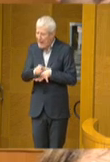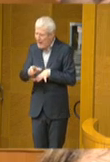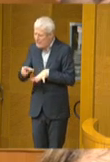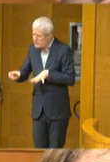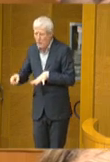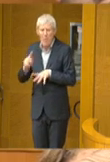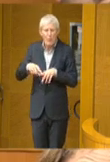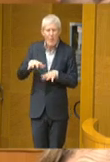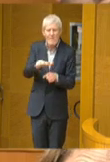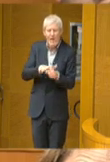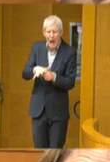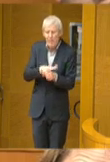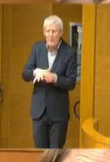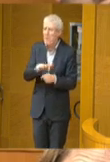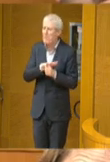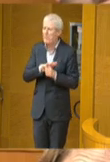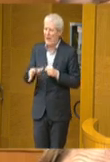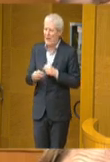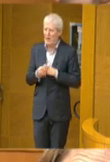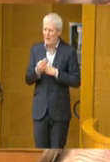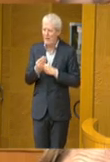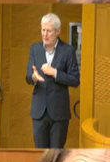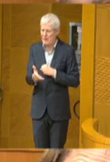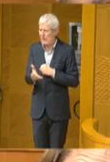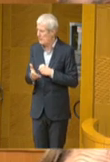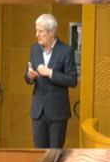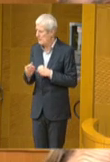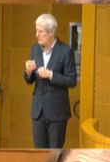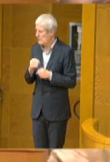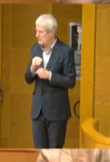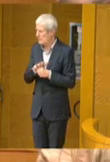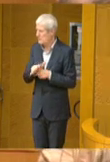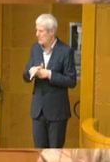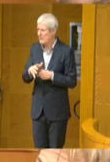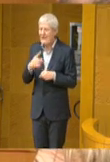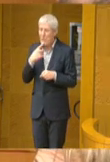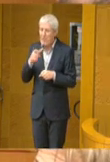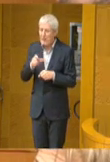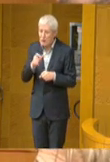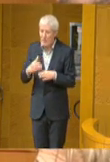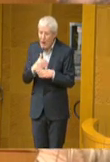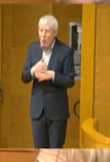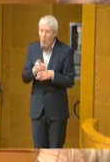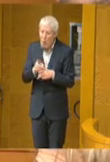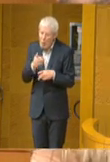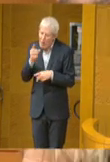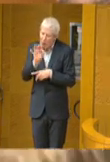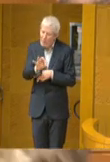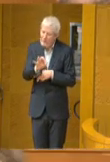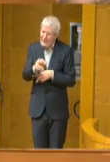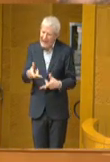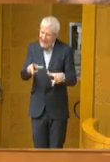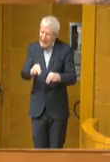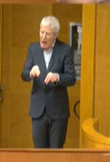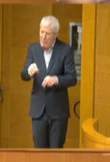suoi familiari il pieno recupero psicofisico attraverso un piano mirato